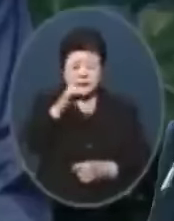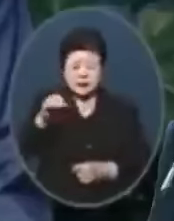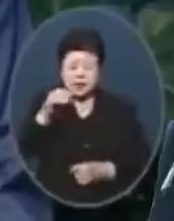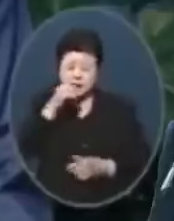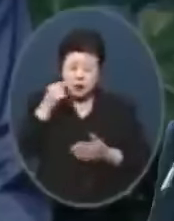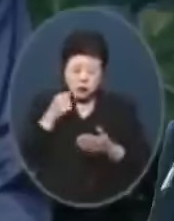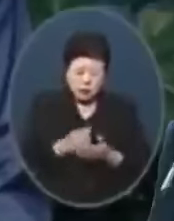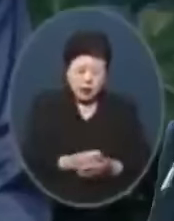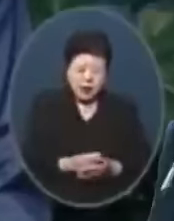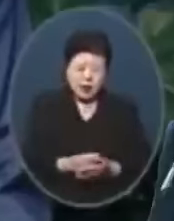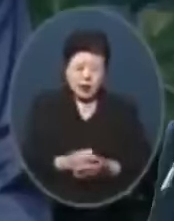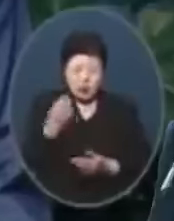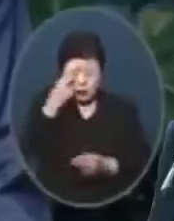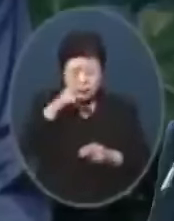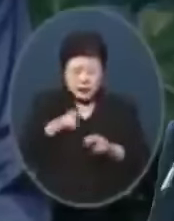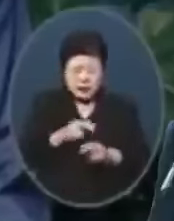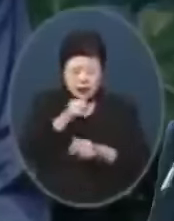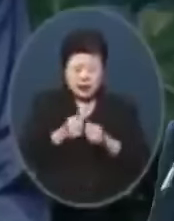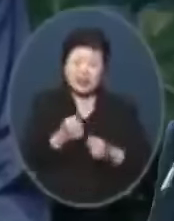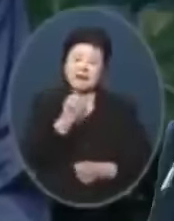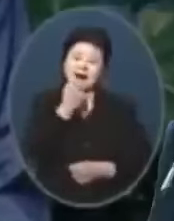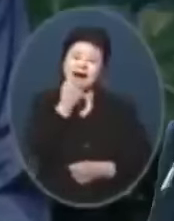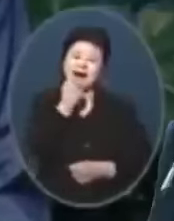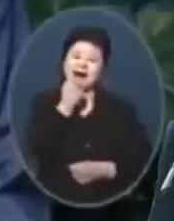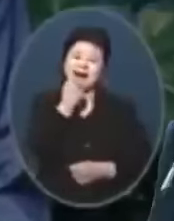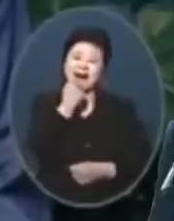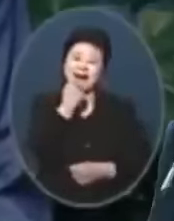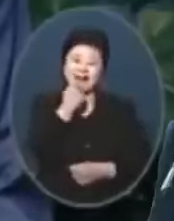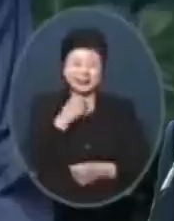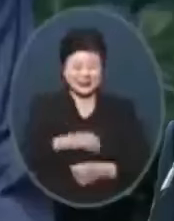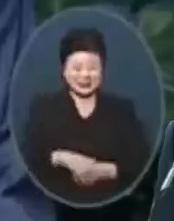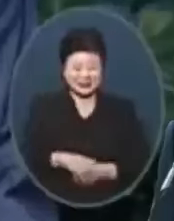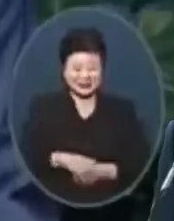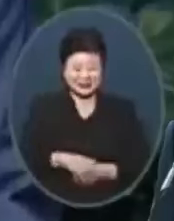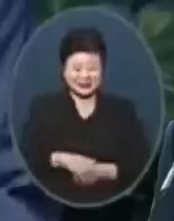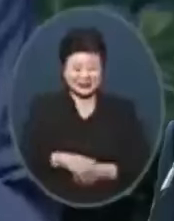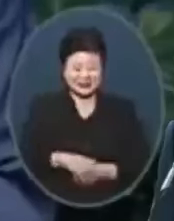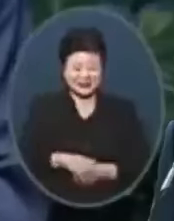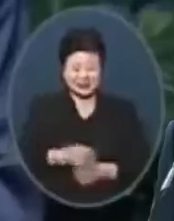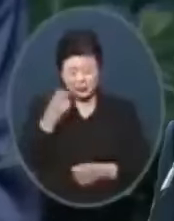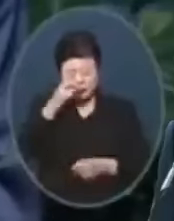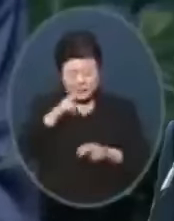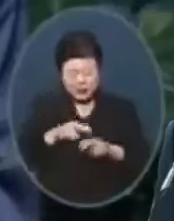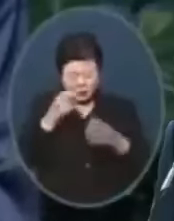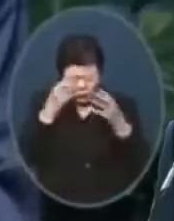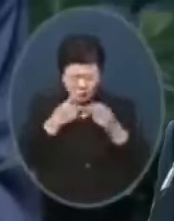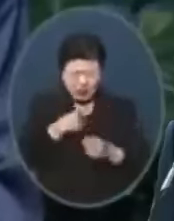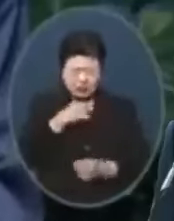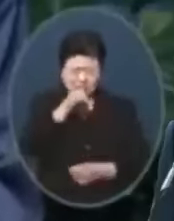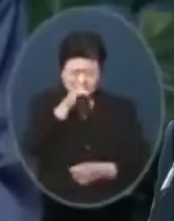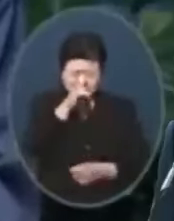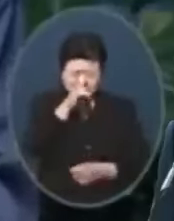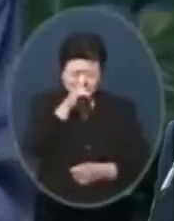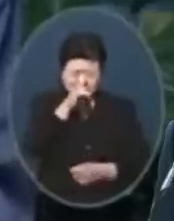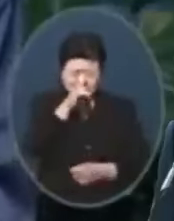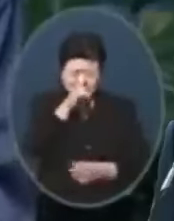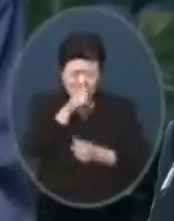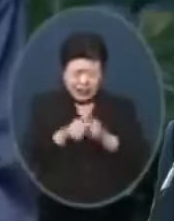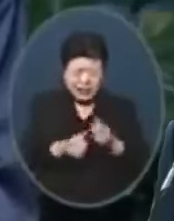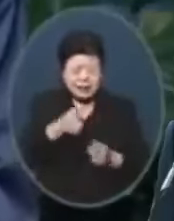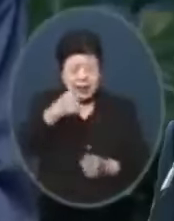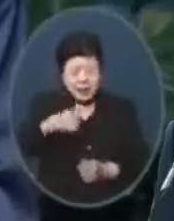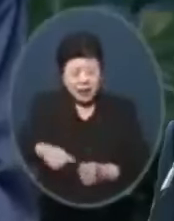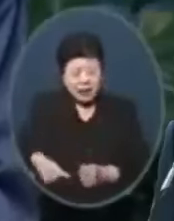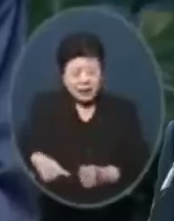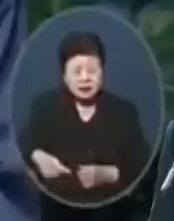박아놓고 보좌에 앉아서 하나님이 허허허 웃으시는 하나님 아니지? 보좌에서 고통을 당해 하나님이야